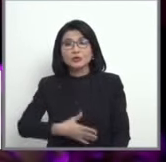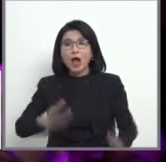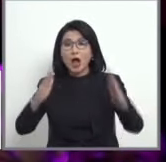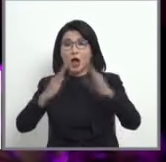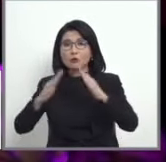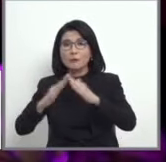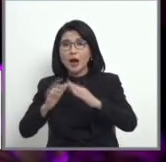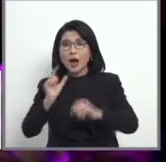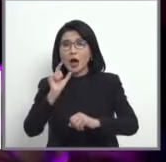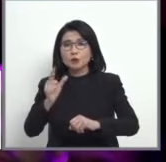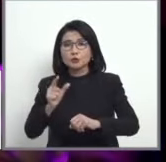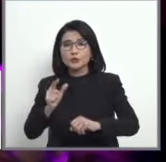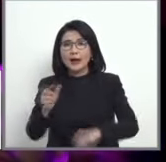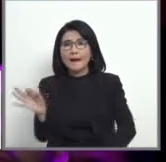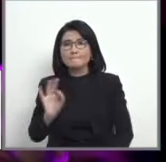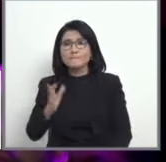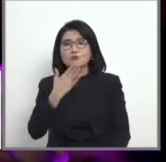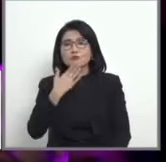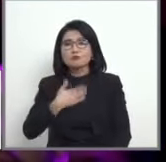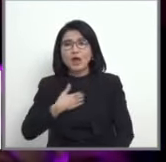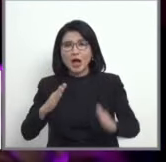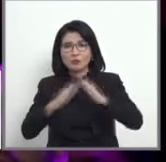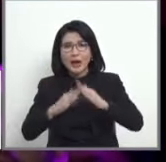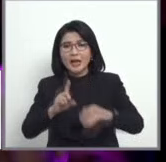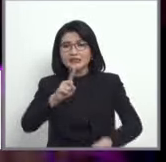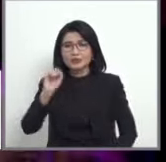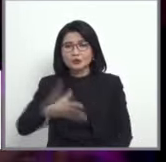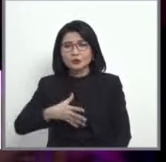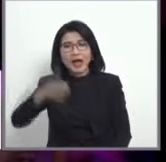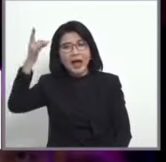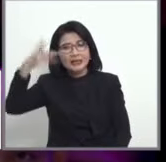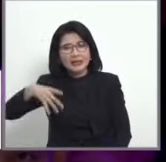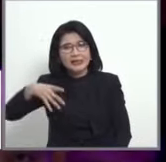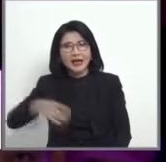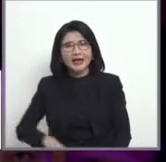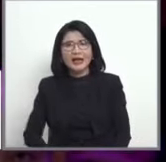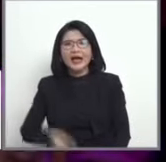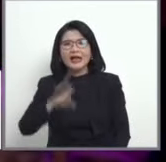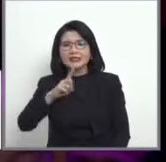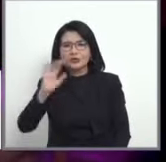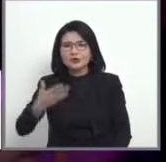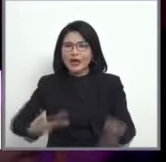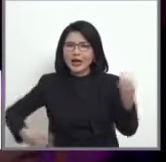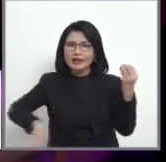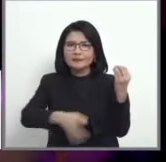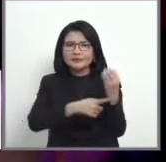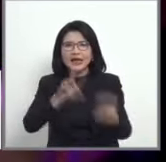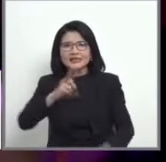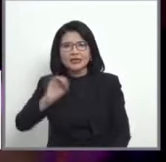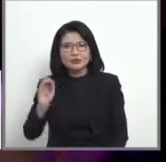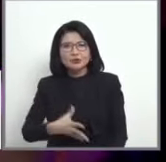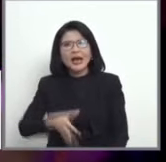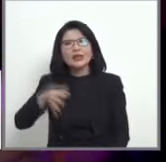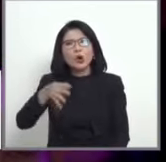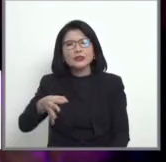untuk mereka yang belum punya rumah 1 juta di pedesaan 1 juta di pesis juta di